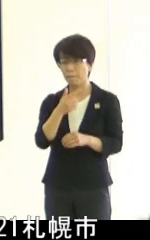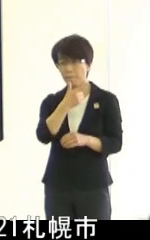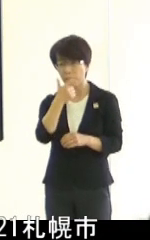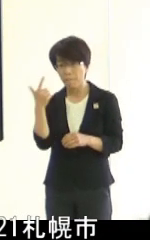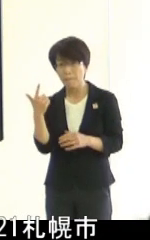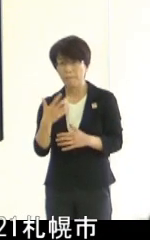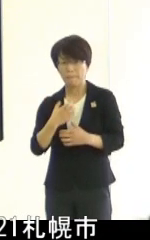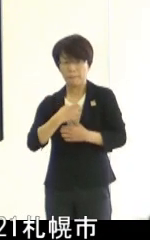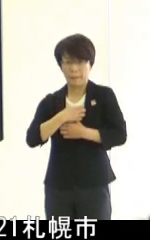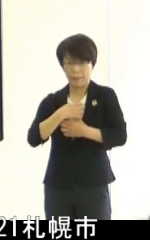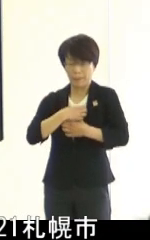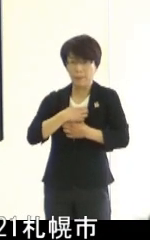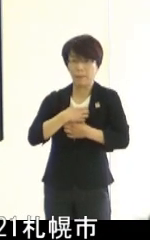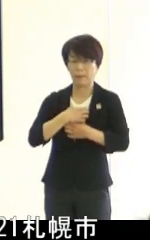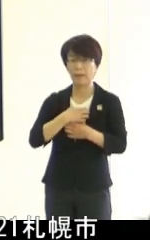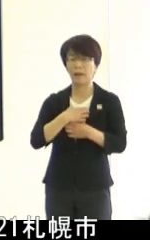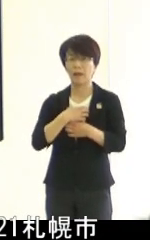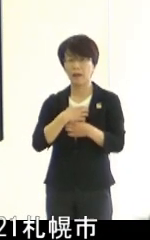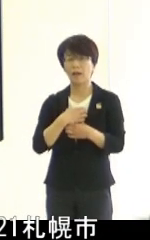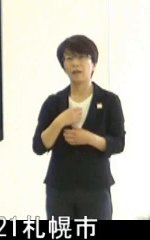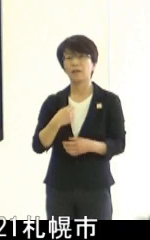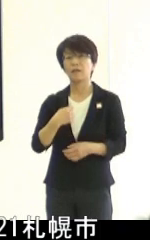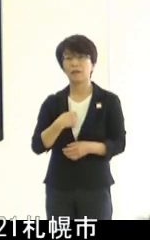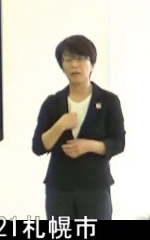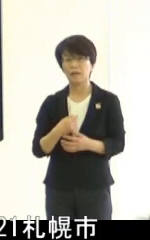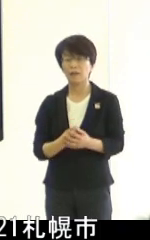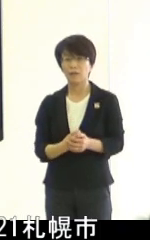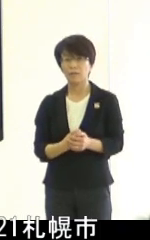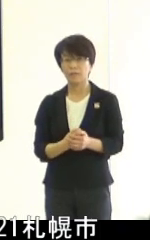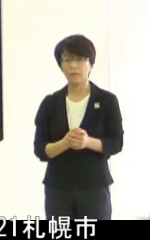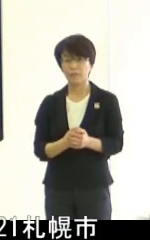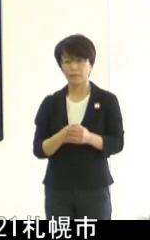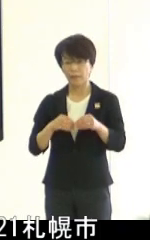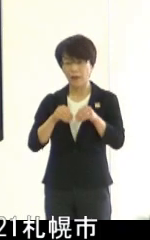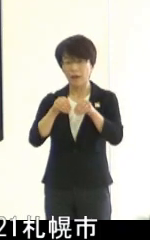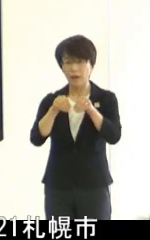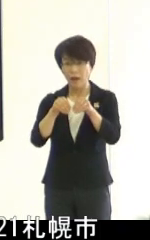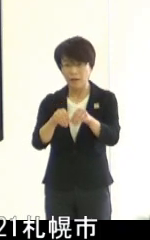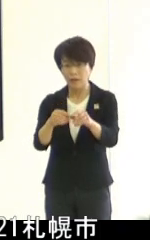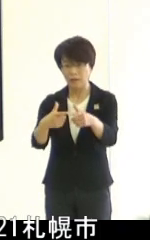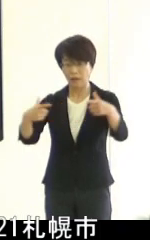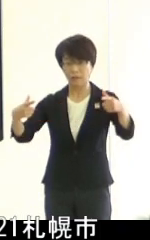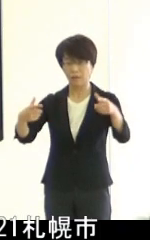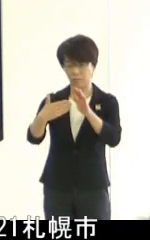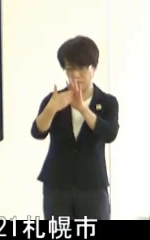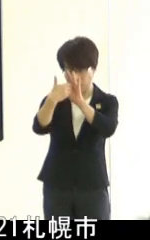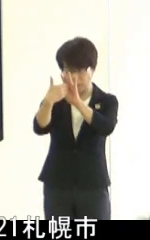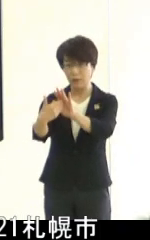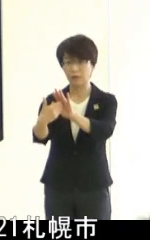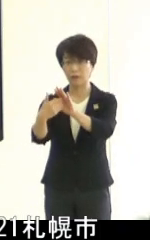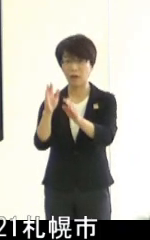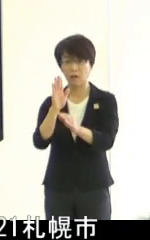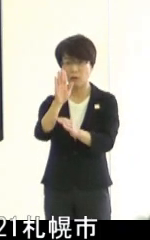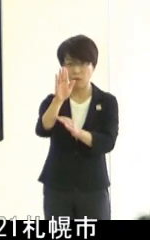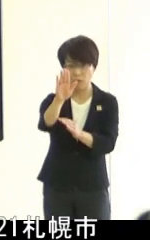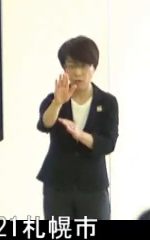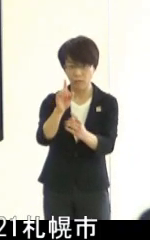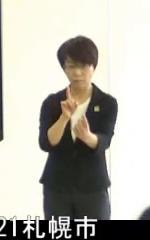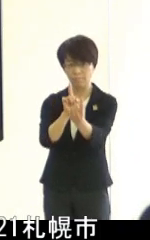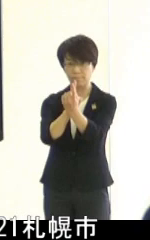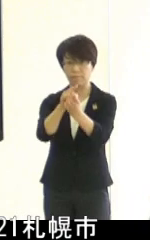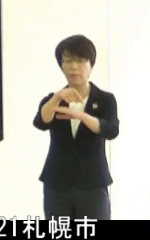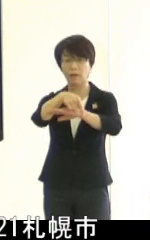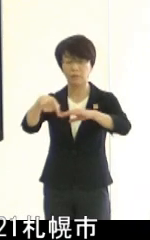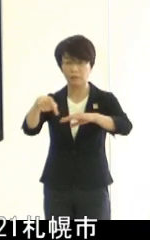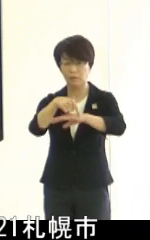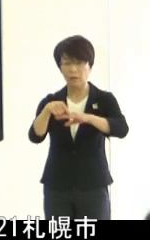を持っているところであります感染拡大防止に向けた今後の対策につきまして